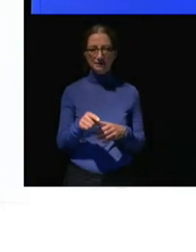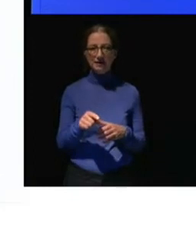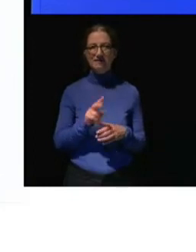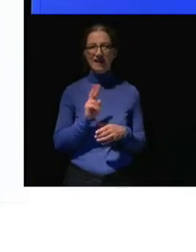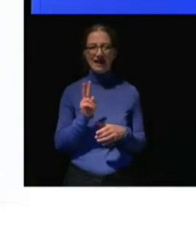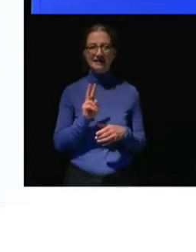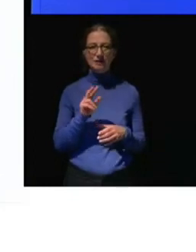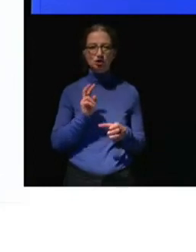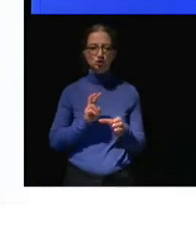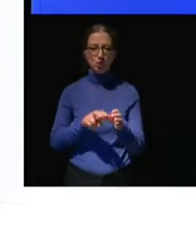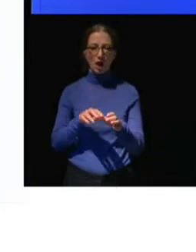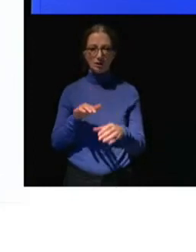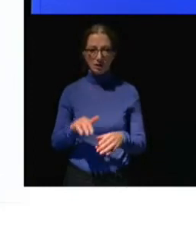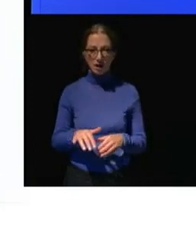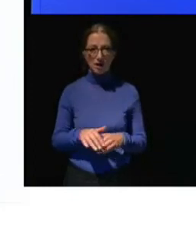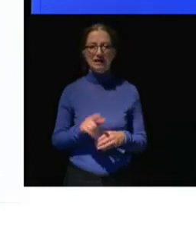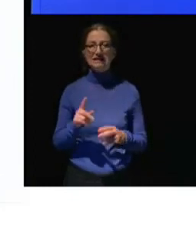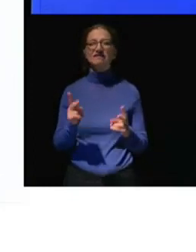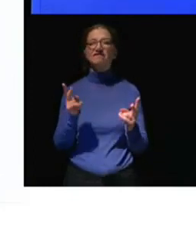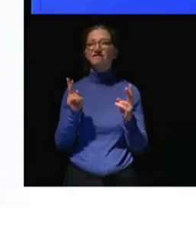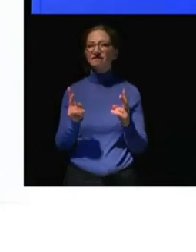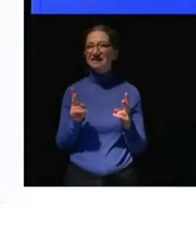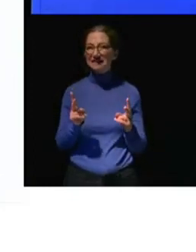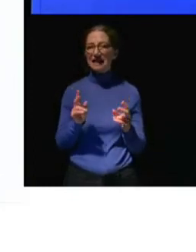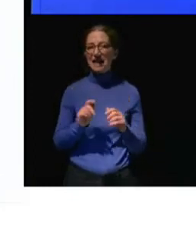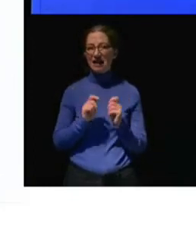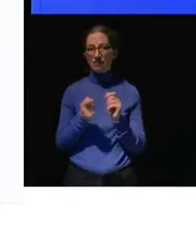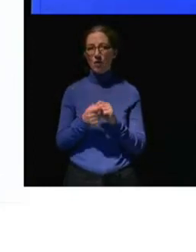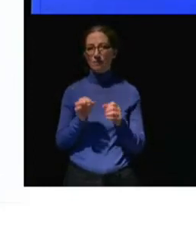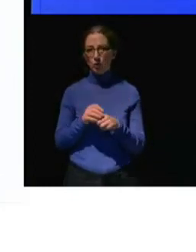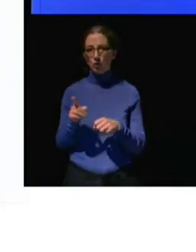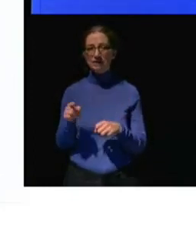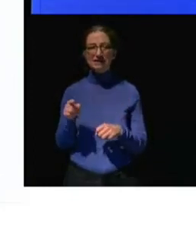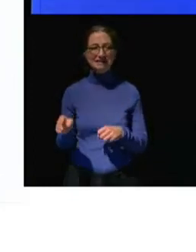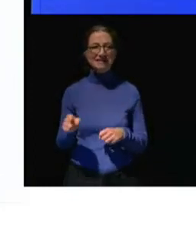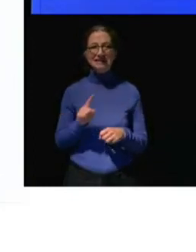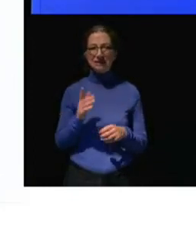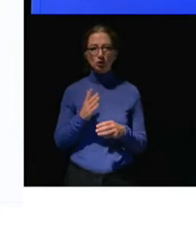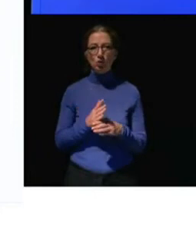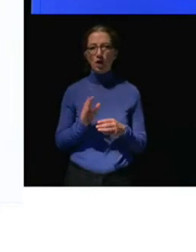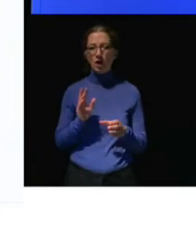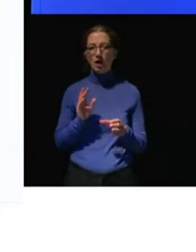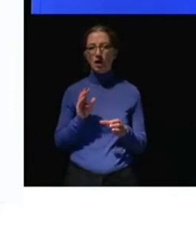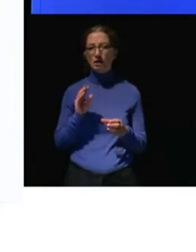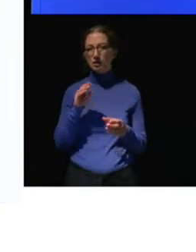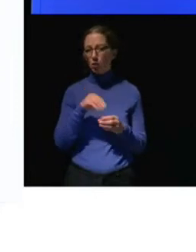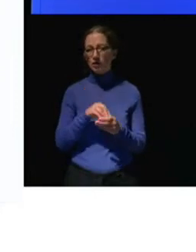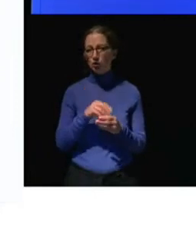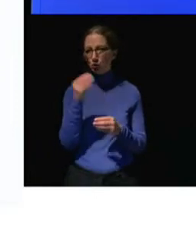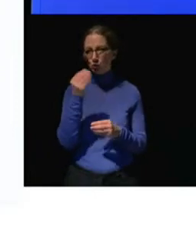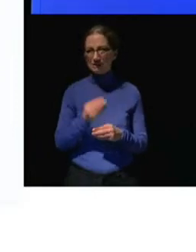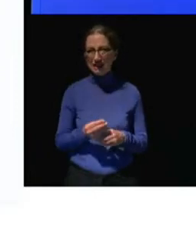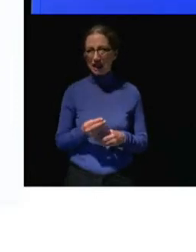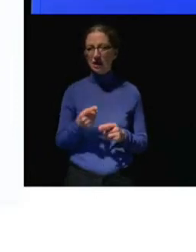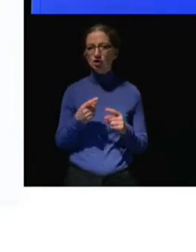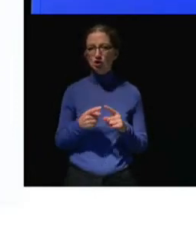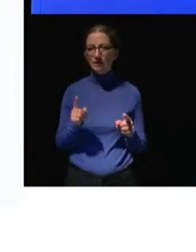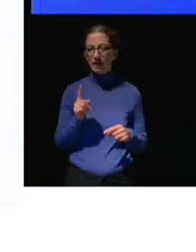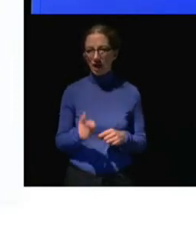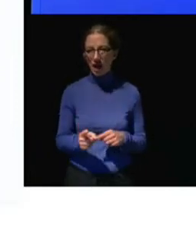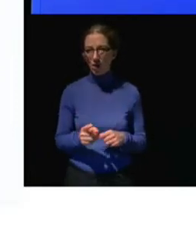hat. Das war ein wichtiger Punkt der Reform. Diese umfasst nämlich nicht nur KünstlerInnen im engeren Sinne, sondern